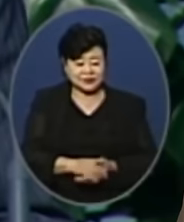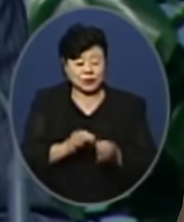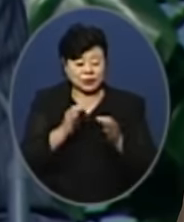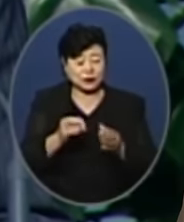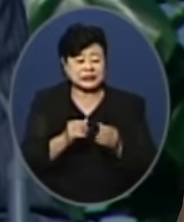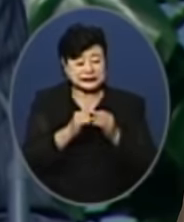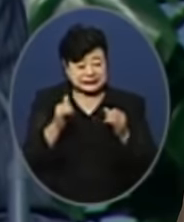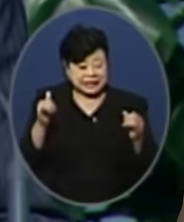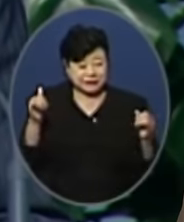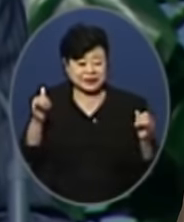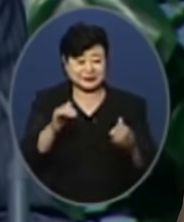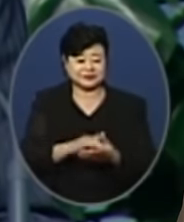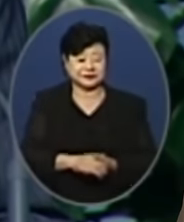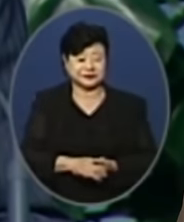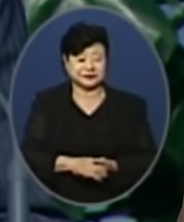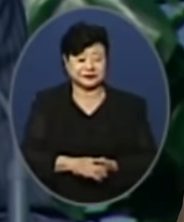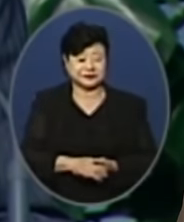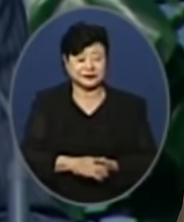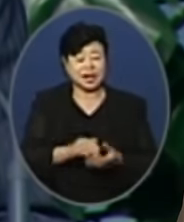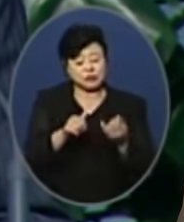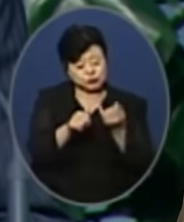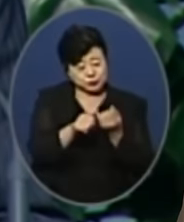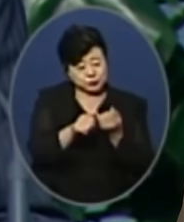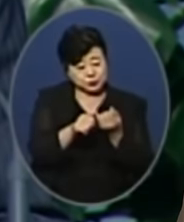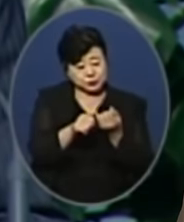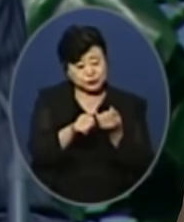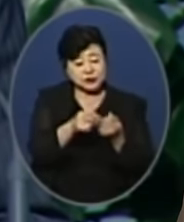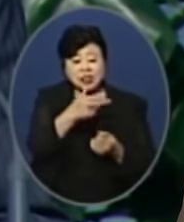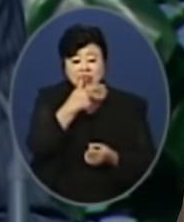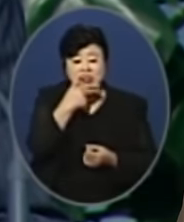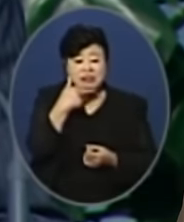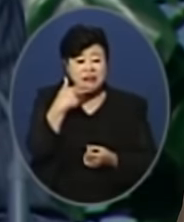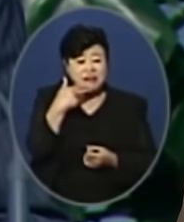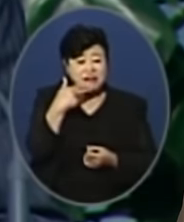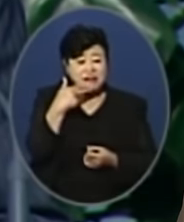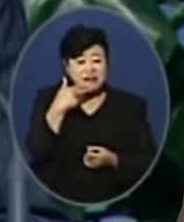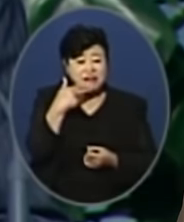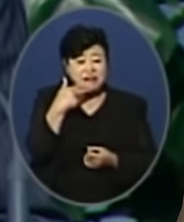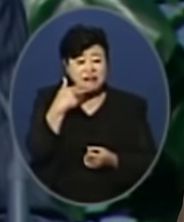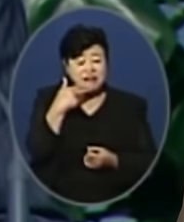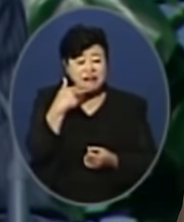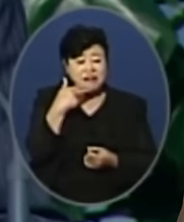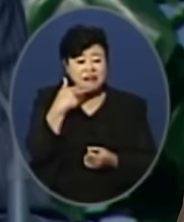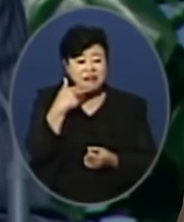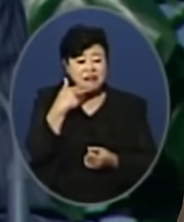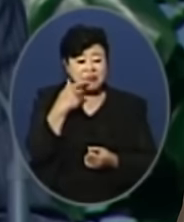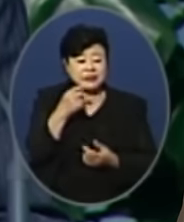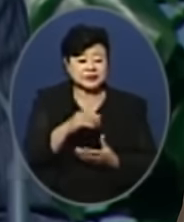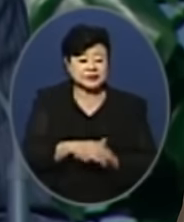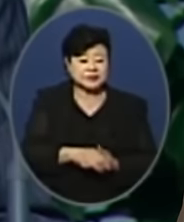오랫동안 살아서 기니스북에 오른 부부가 영국에 있는 것을 여러분 전문주의 설교할 때 제가 말씀드렸는데, 어떻게